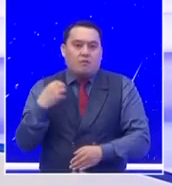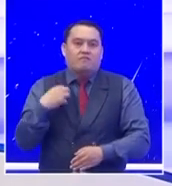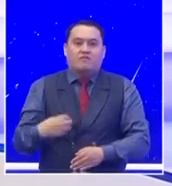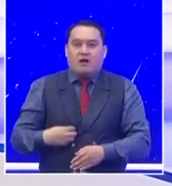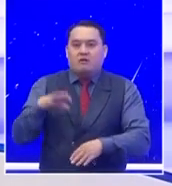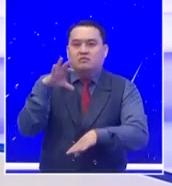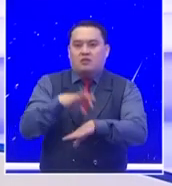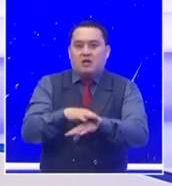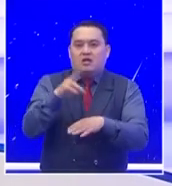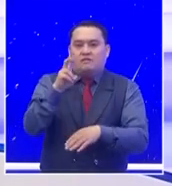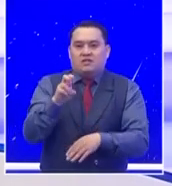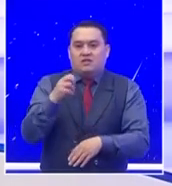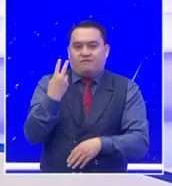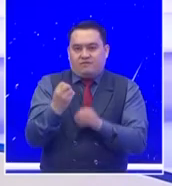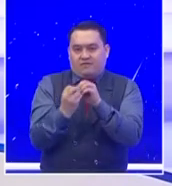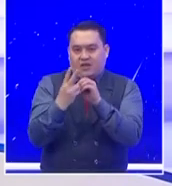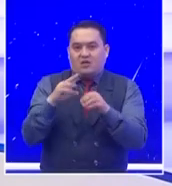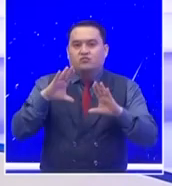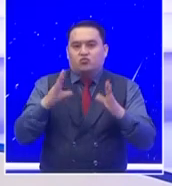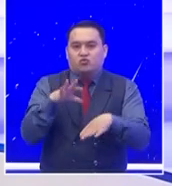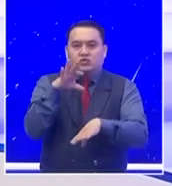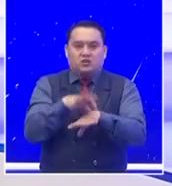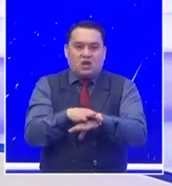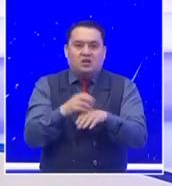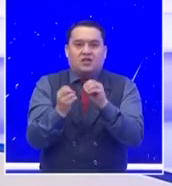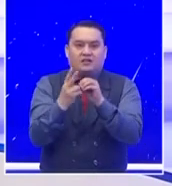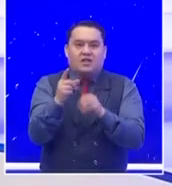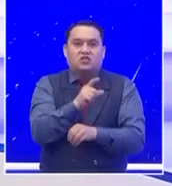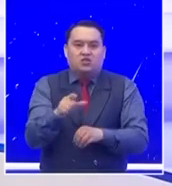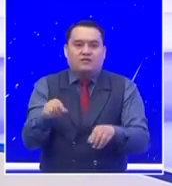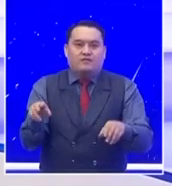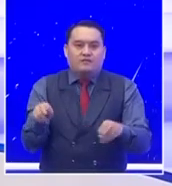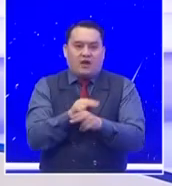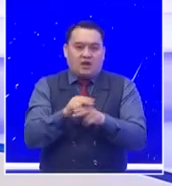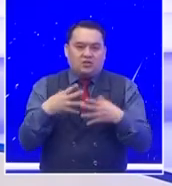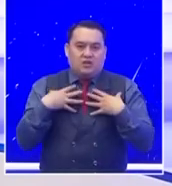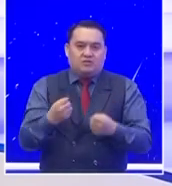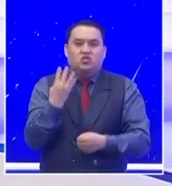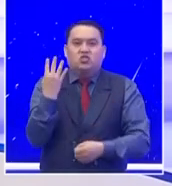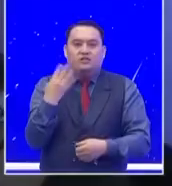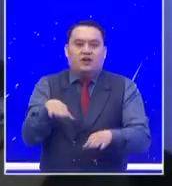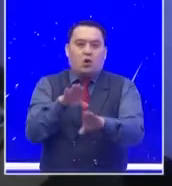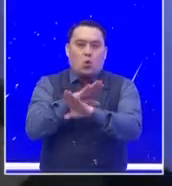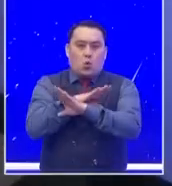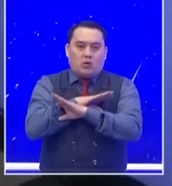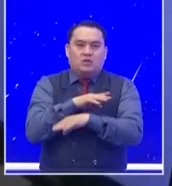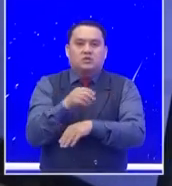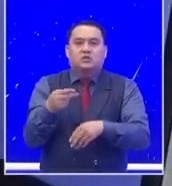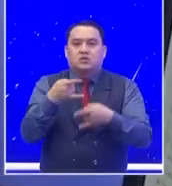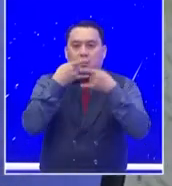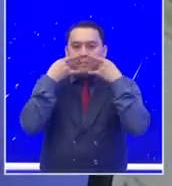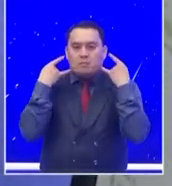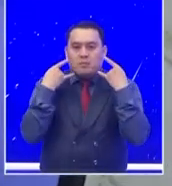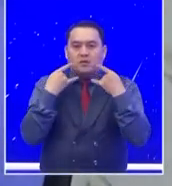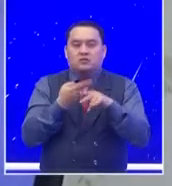зафиксировано 212 случаев заражения 12 человек вылечены четверо умерли цены на медицинские маски и